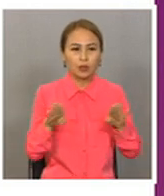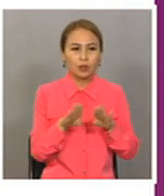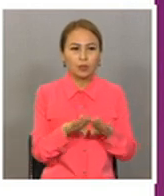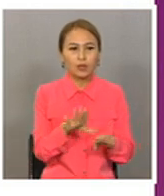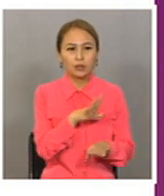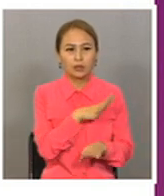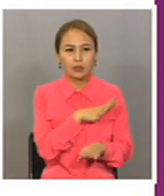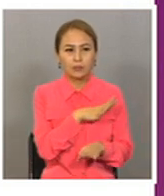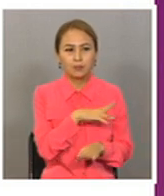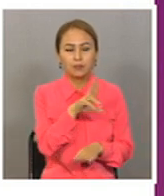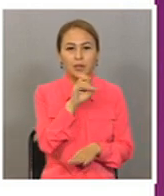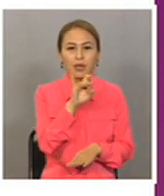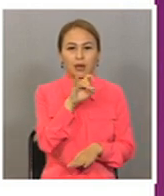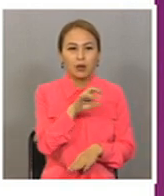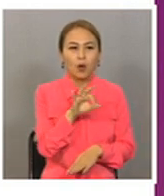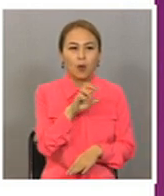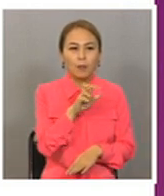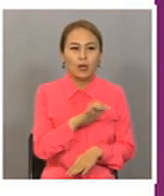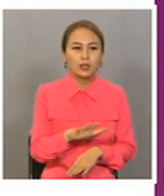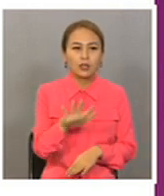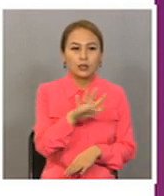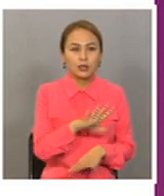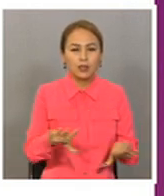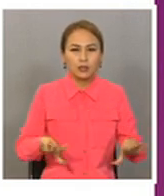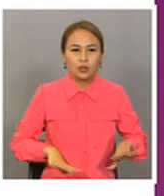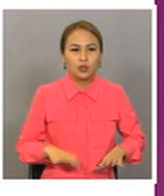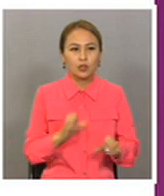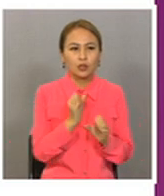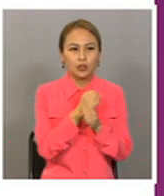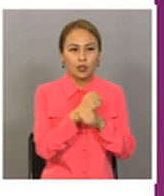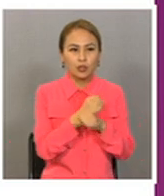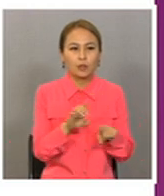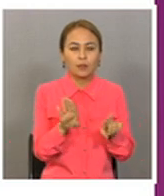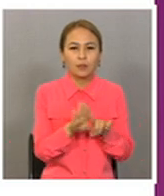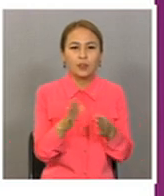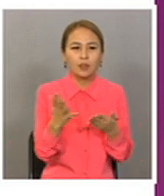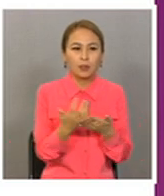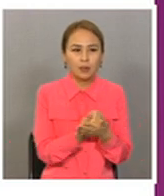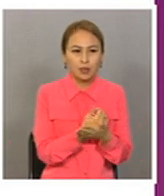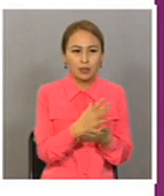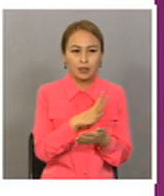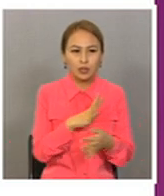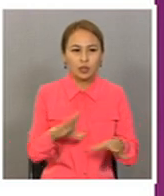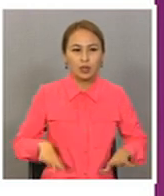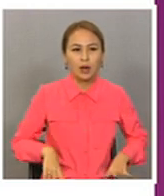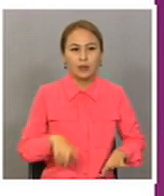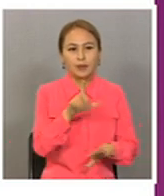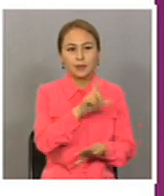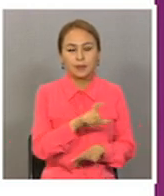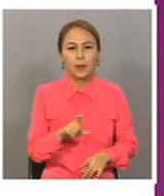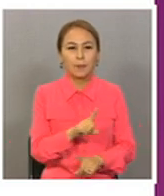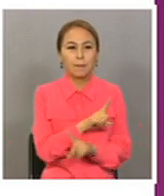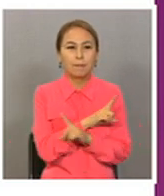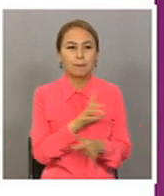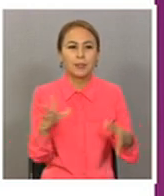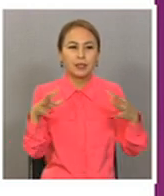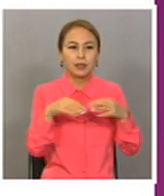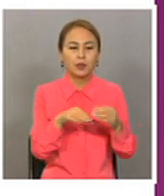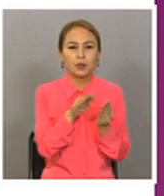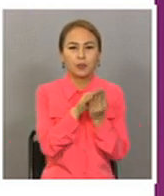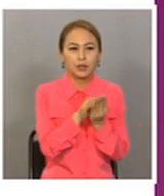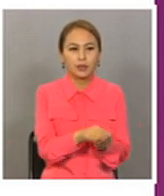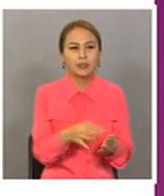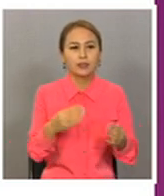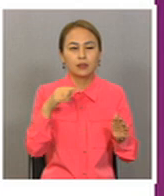шалды. Берел обаларынан жылқылардың сүйектері табылды. Жылқылар мәйітпен бірге көмілген.